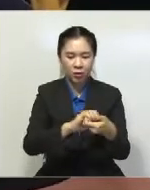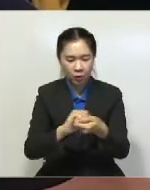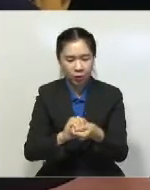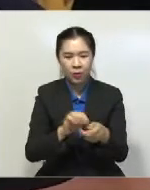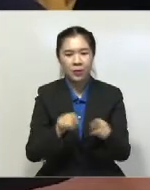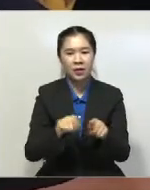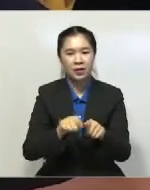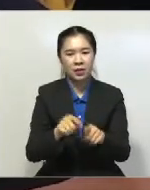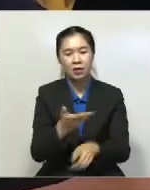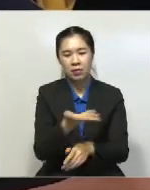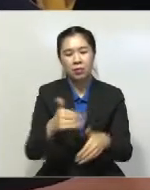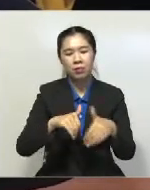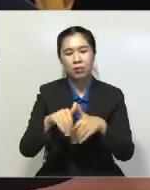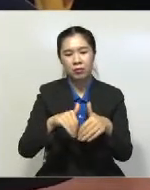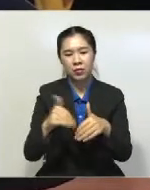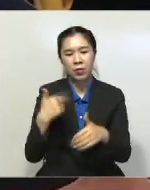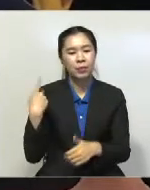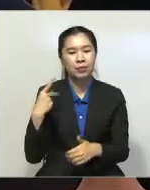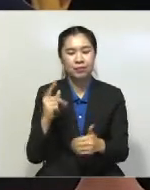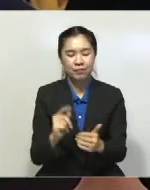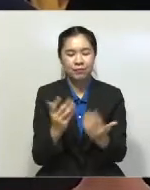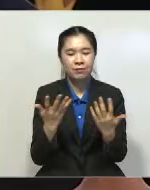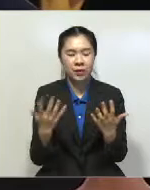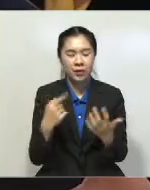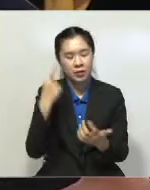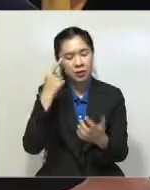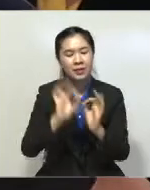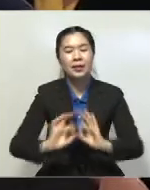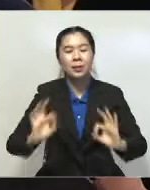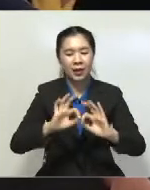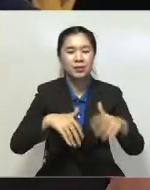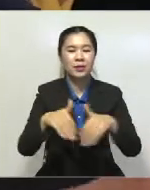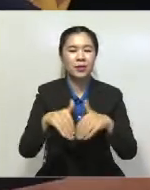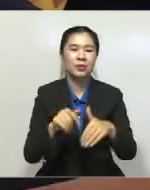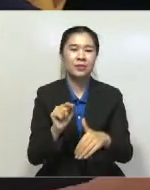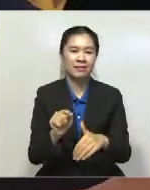ยถ้าไม่ได้ประชาชนก็ไม่มีประโยชน์ประชาชนสำคัญที่สุด